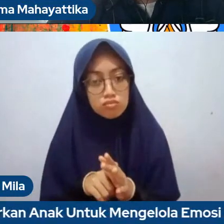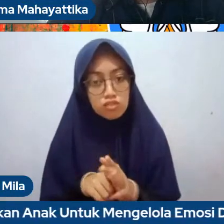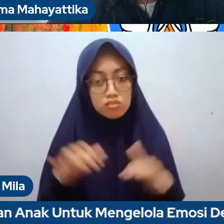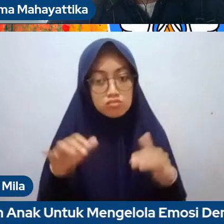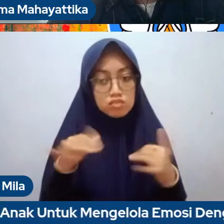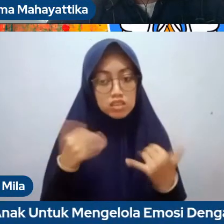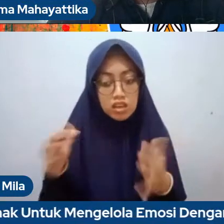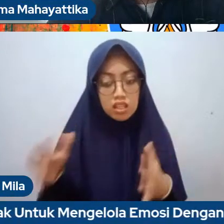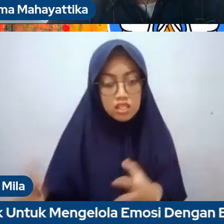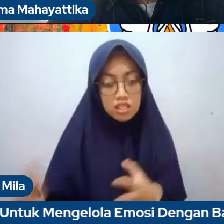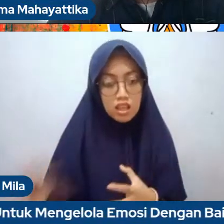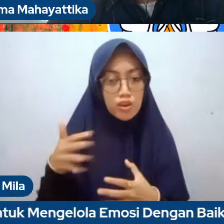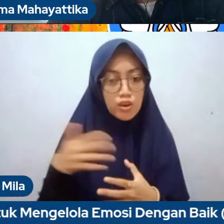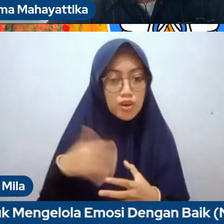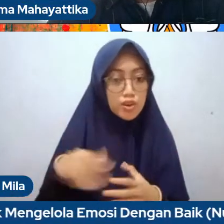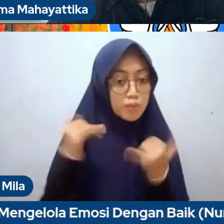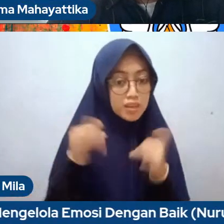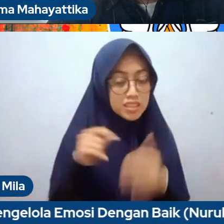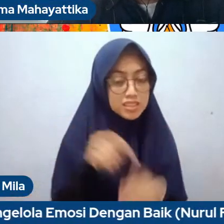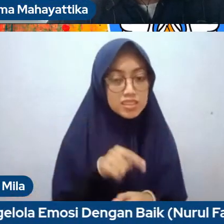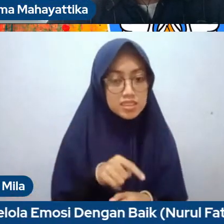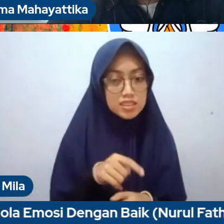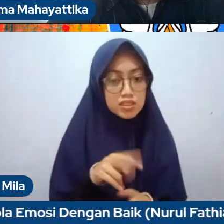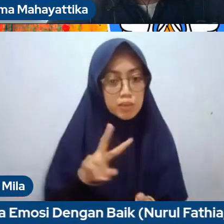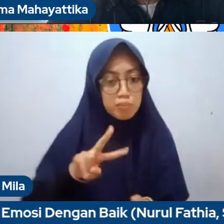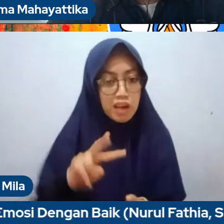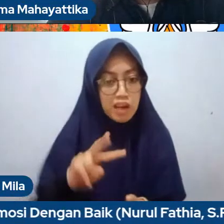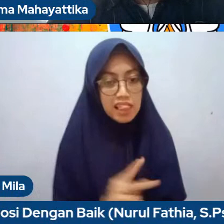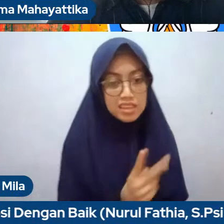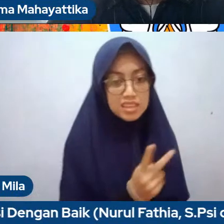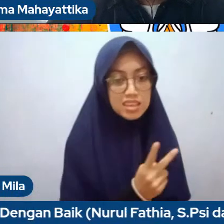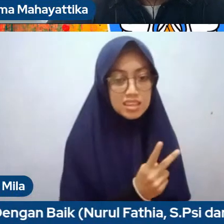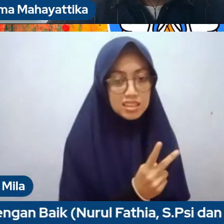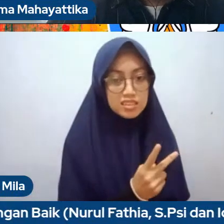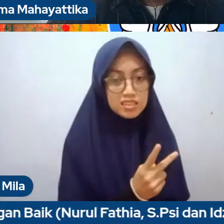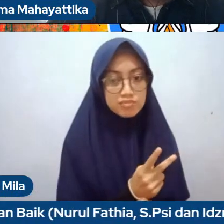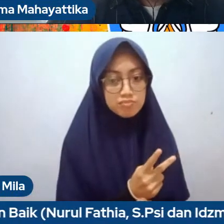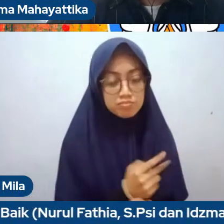dia juga bisa sebetulnya. Tapi kan itu case-nya nggak terlalu detail